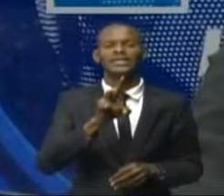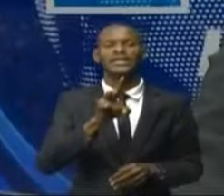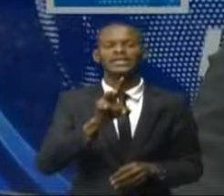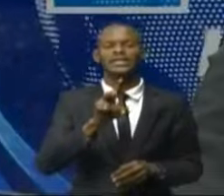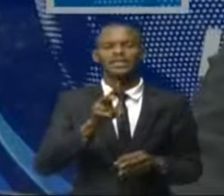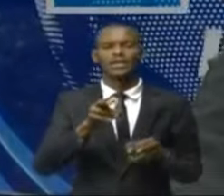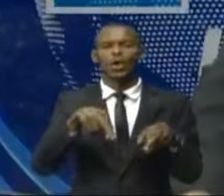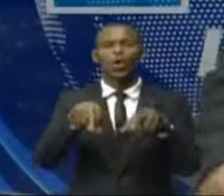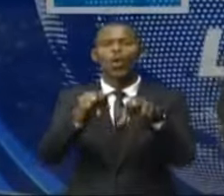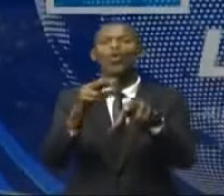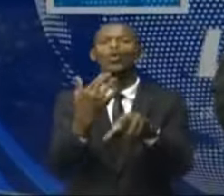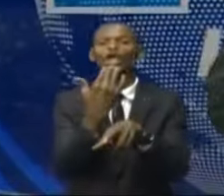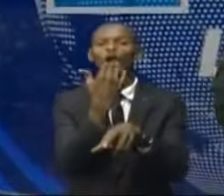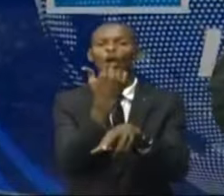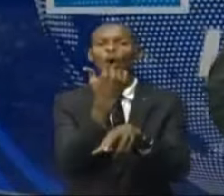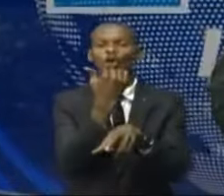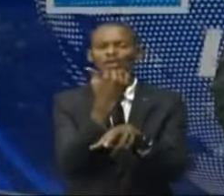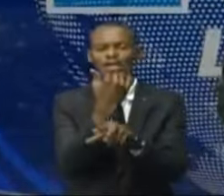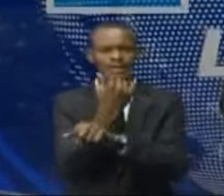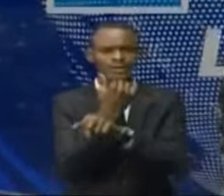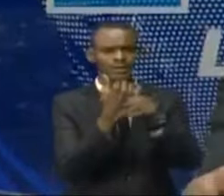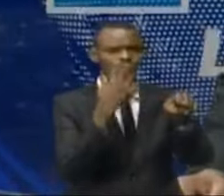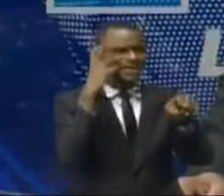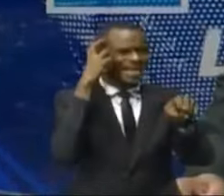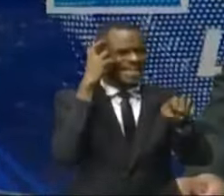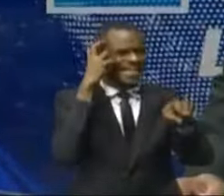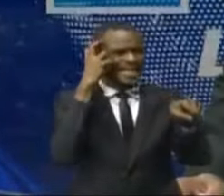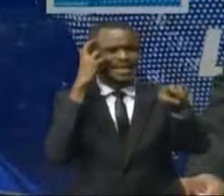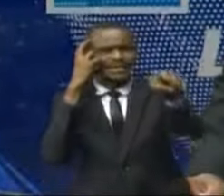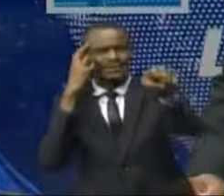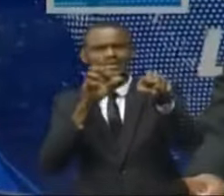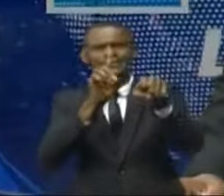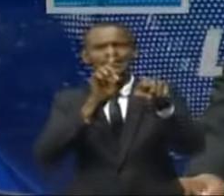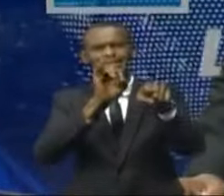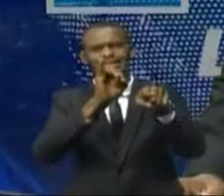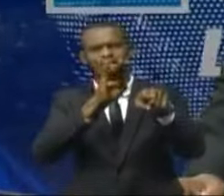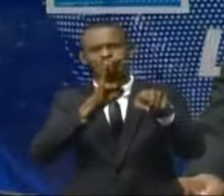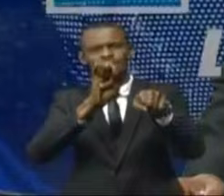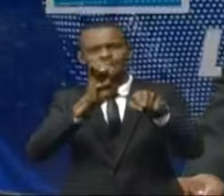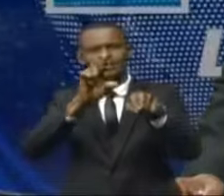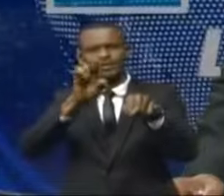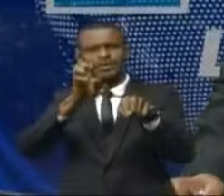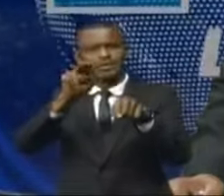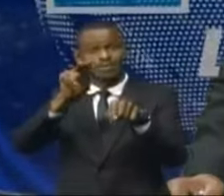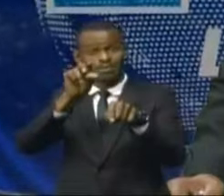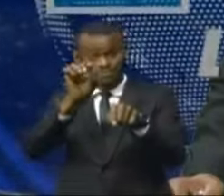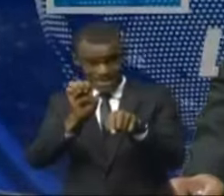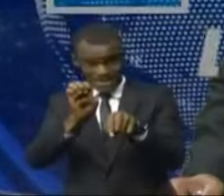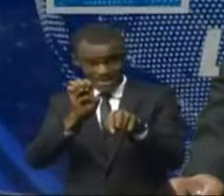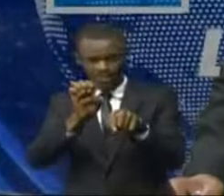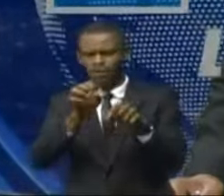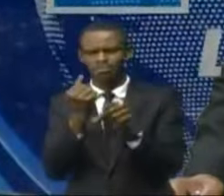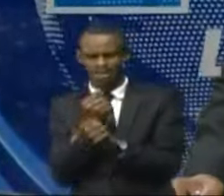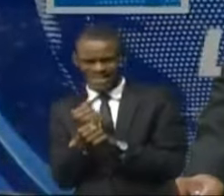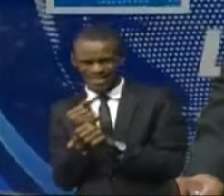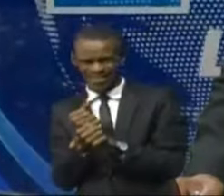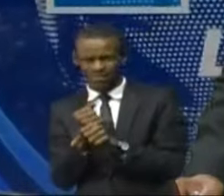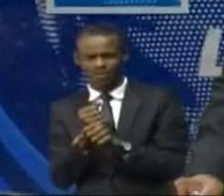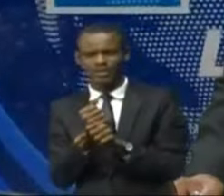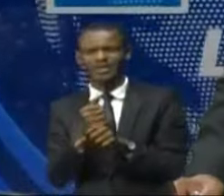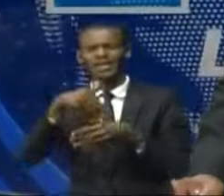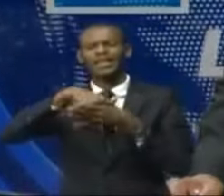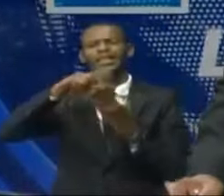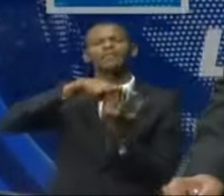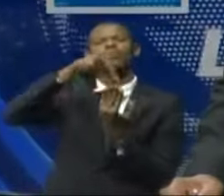Lodja-Dimbele-Kananga-Lodja, durée des travaux 18 mois, travaux lancés dans le cadre du programme de développement local des 145 territoires. Coup d'envoi donné